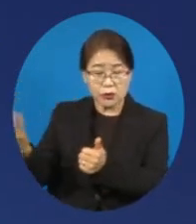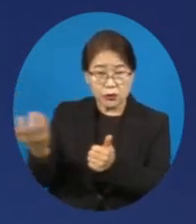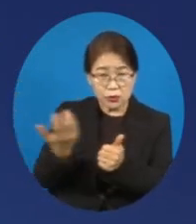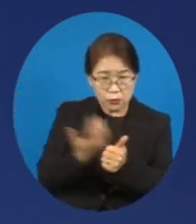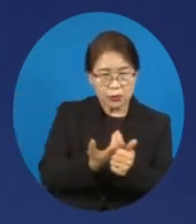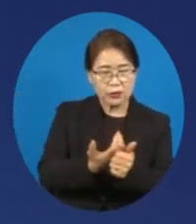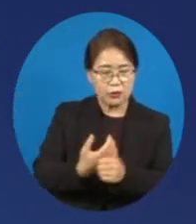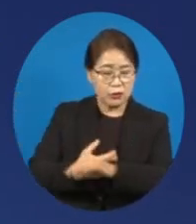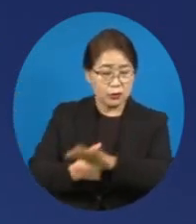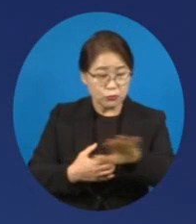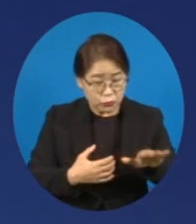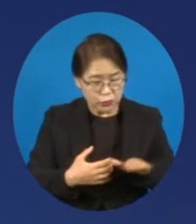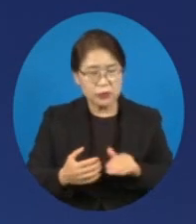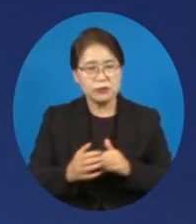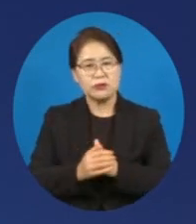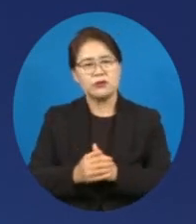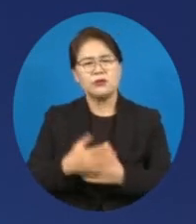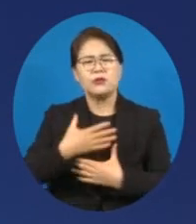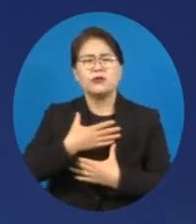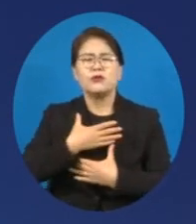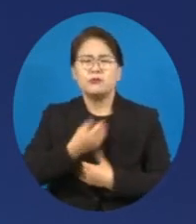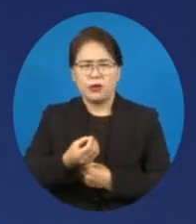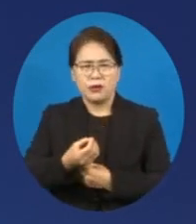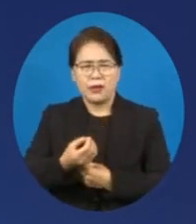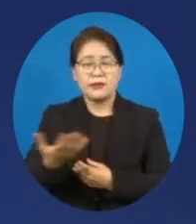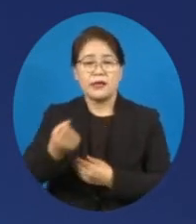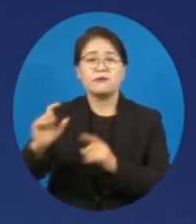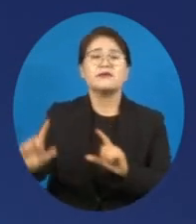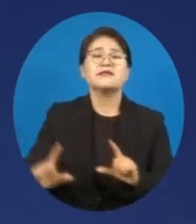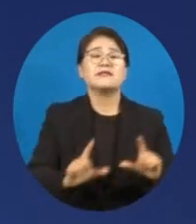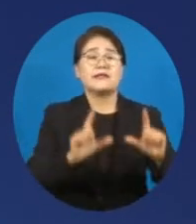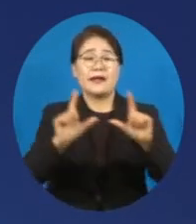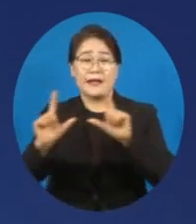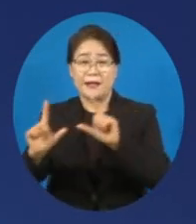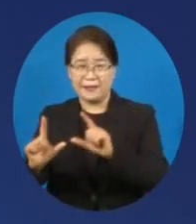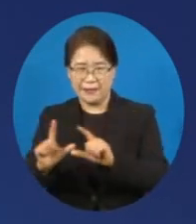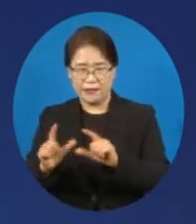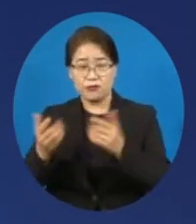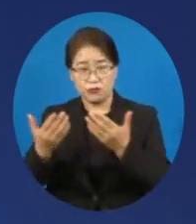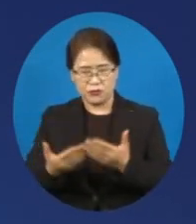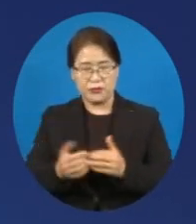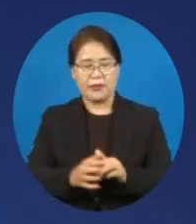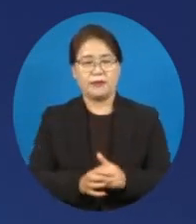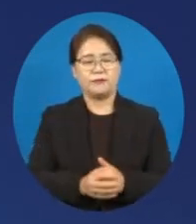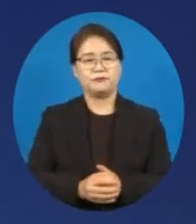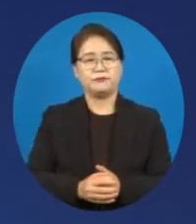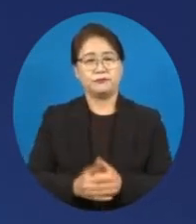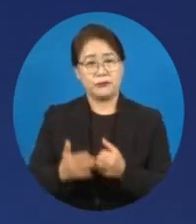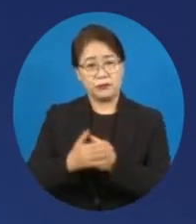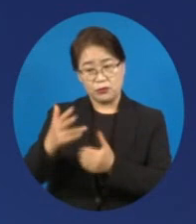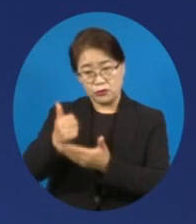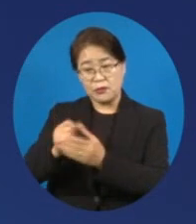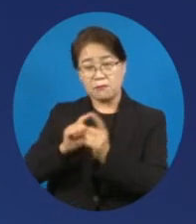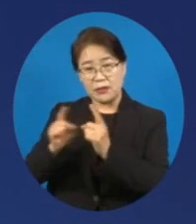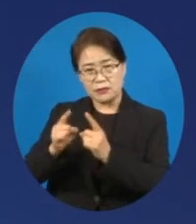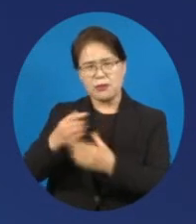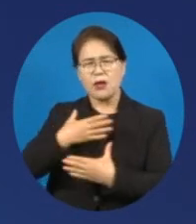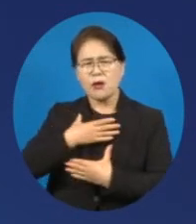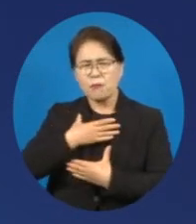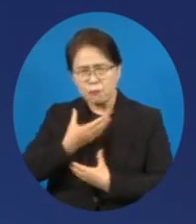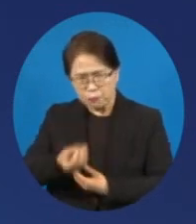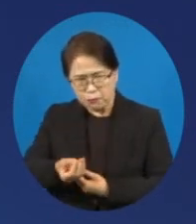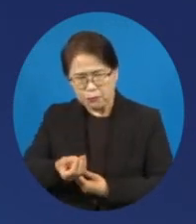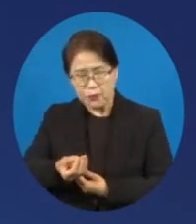우리로 하여금이 평안을 누리게 하신 것입니다 그러므로 주님이 말씀하신이